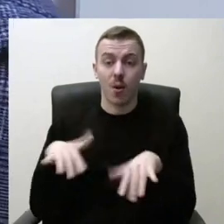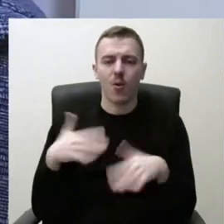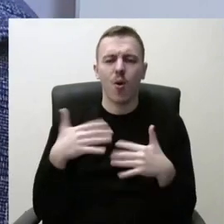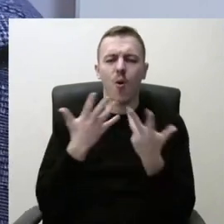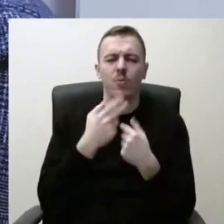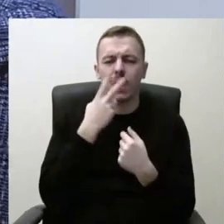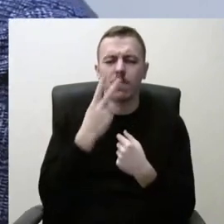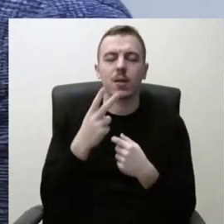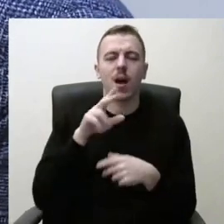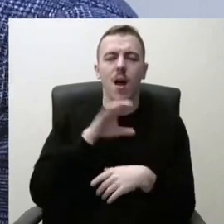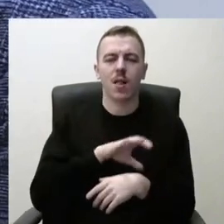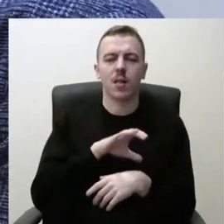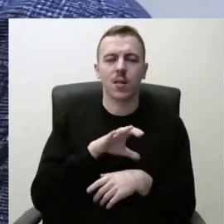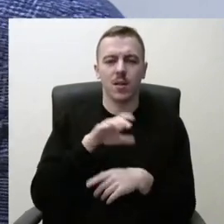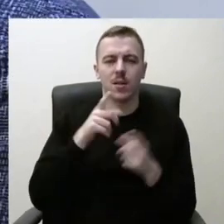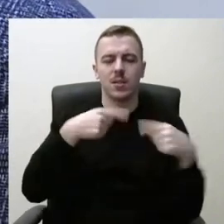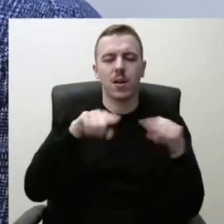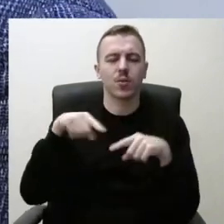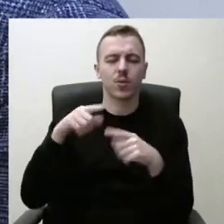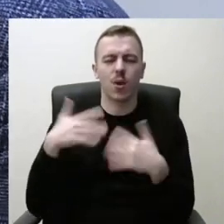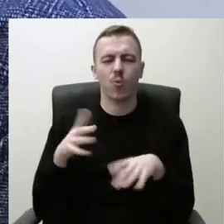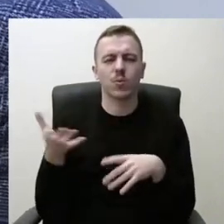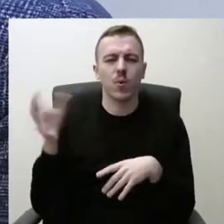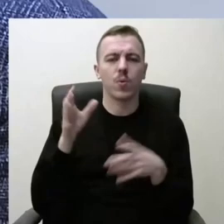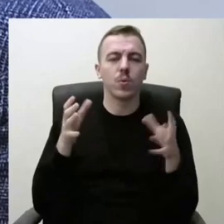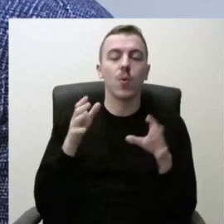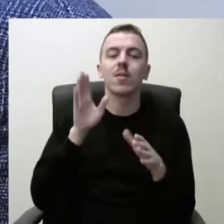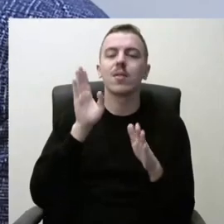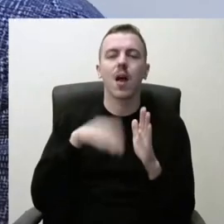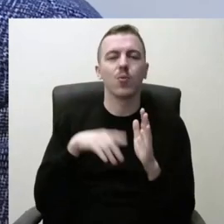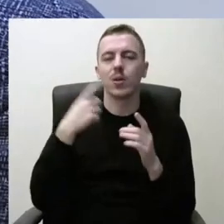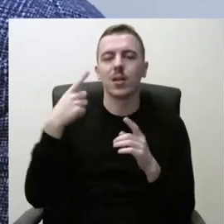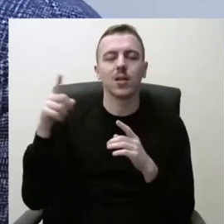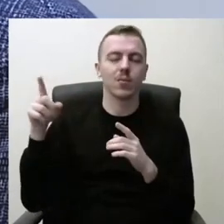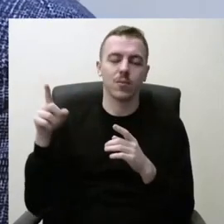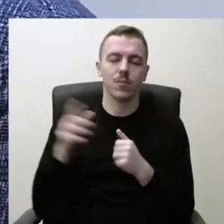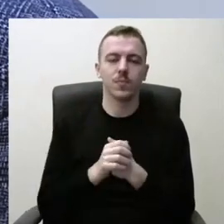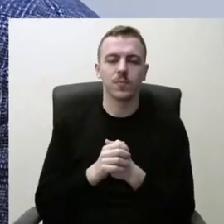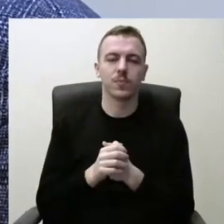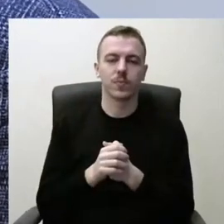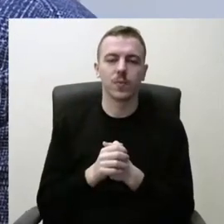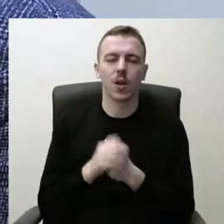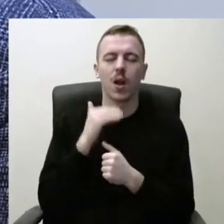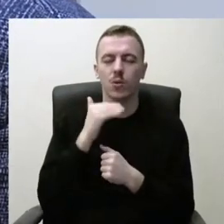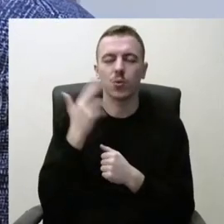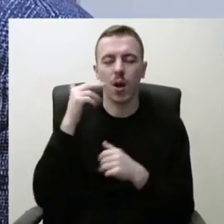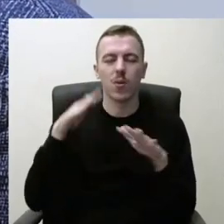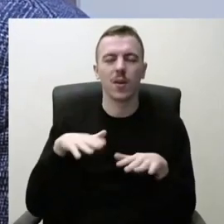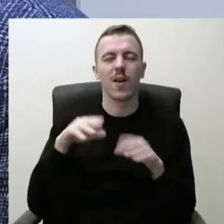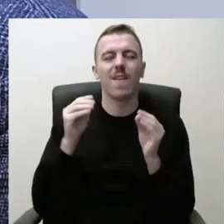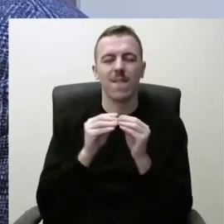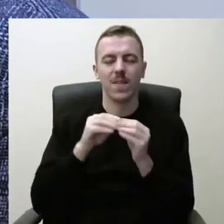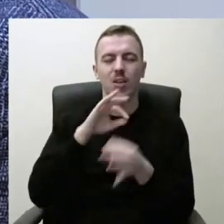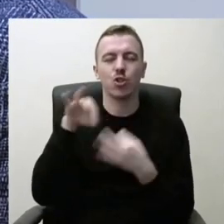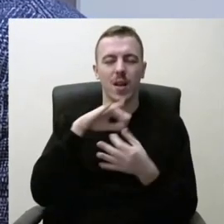darbo užmokestis tuose sektoriuose yra žymiai didesnis negu, sakykime, kituose dalykuose. Aišku, Kaunas buvo ir liks inžinierijos centras, buvom ir esam